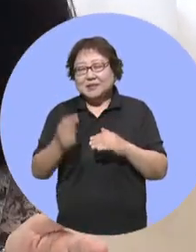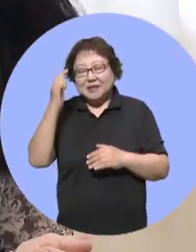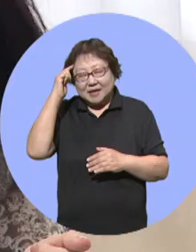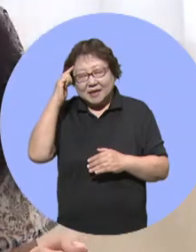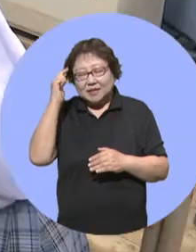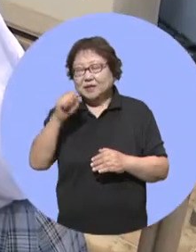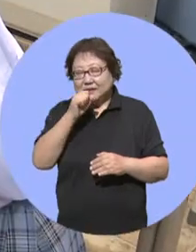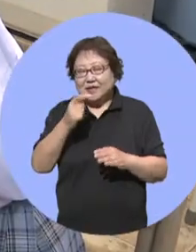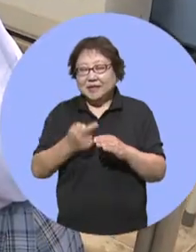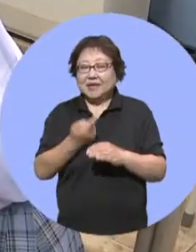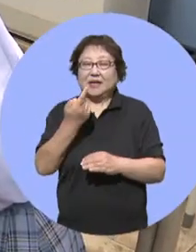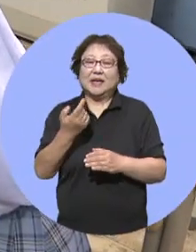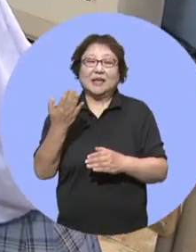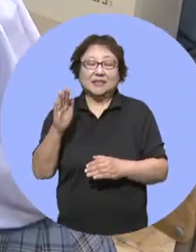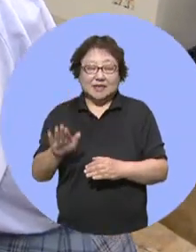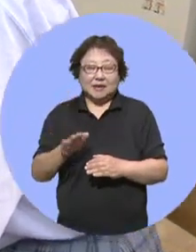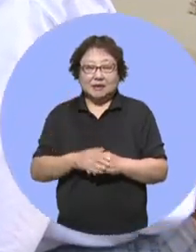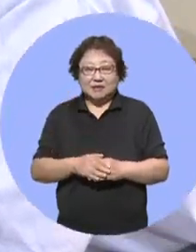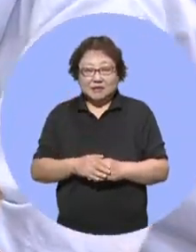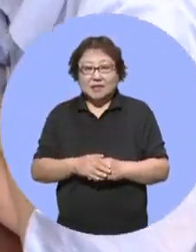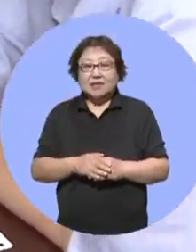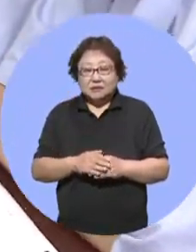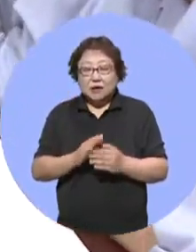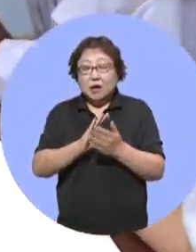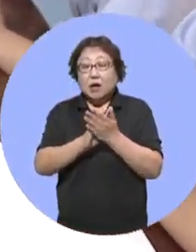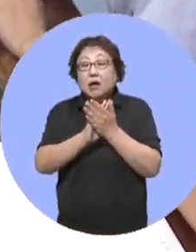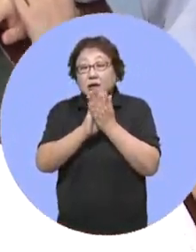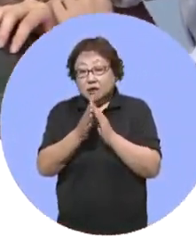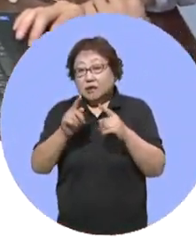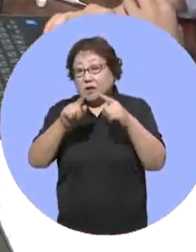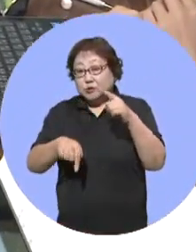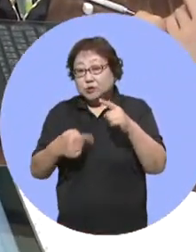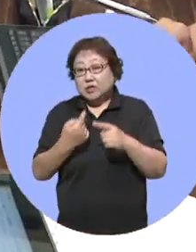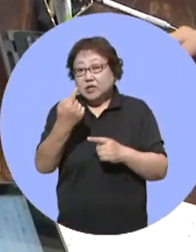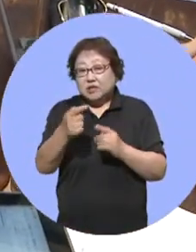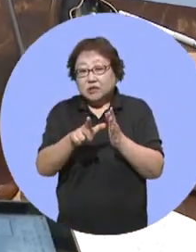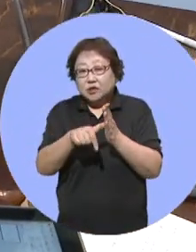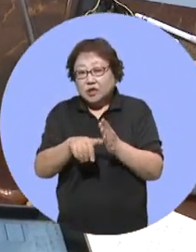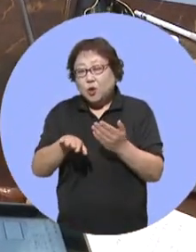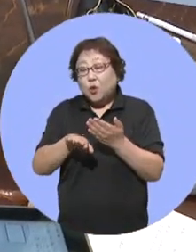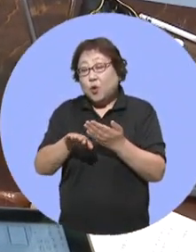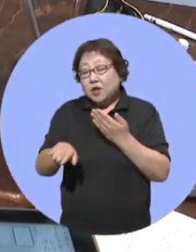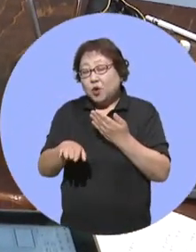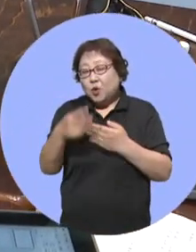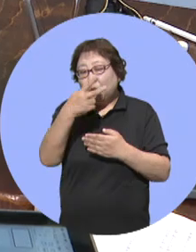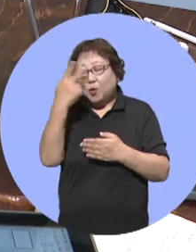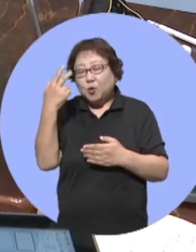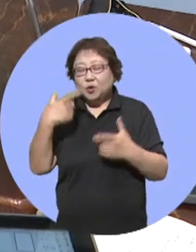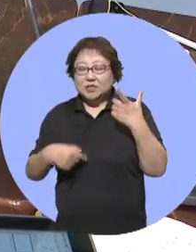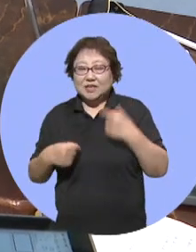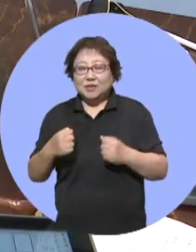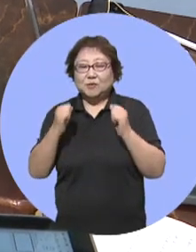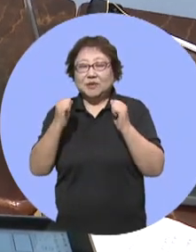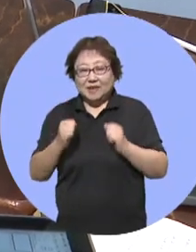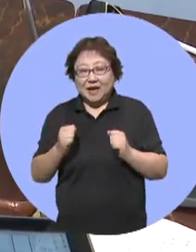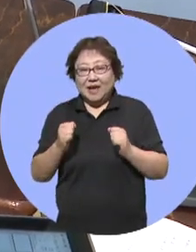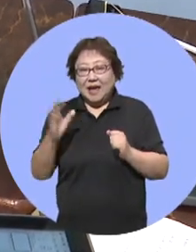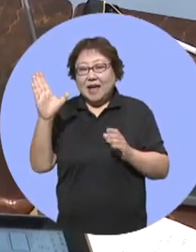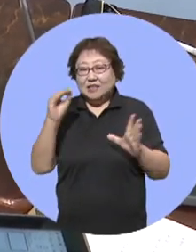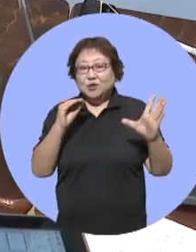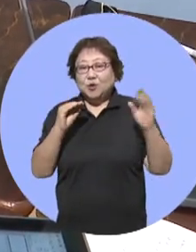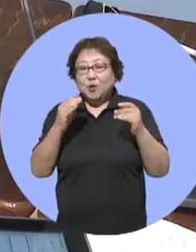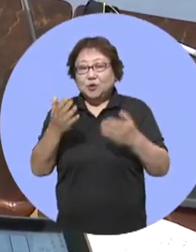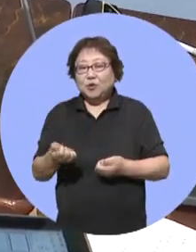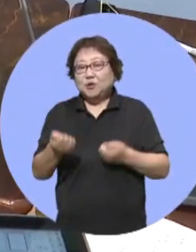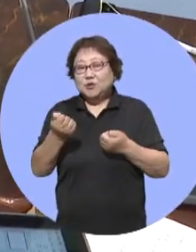ったし、直接県庁に行ってみたときに他の高校の人たちもいて、情報を共